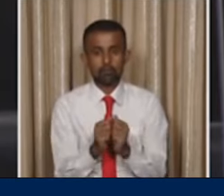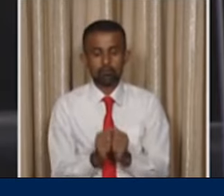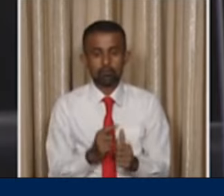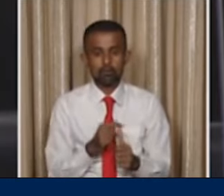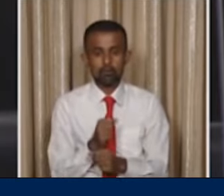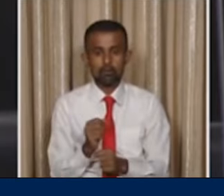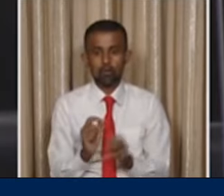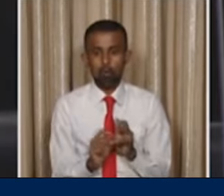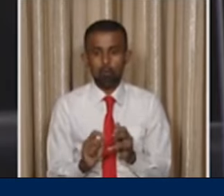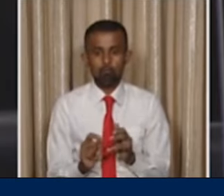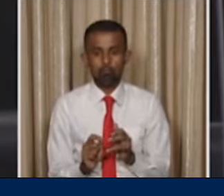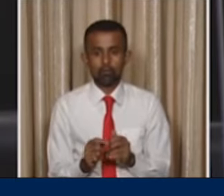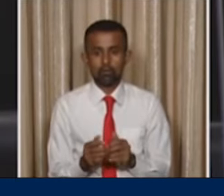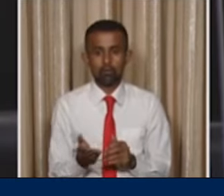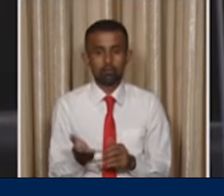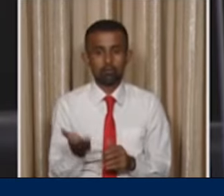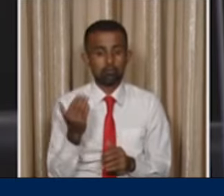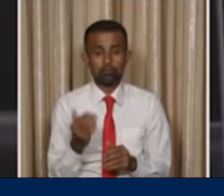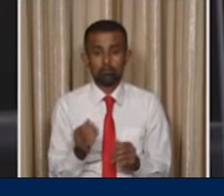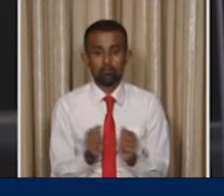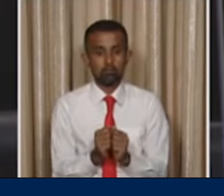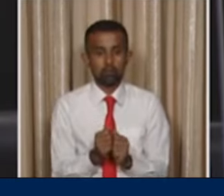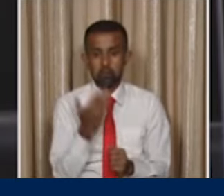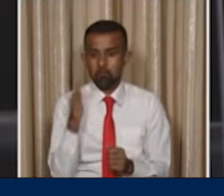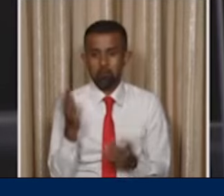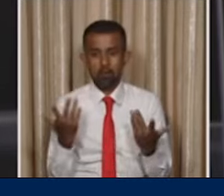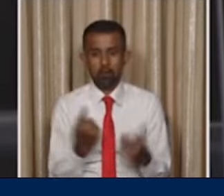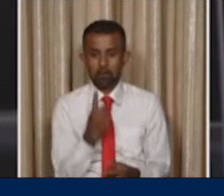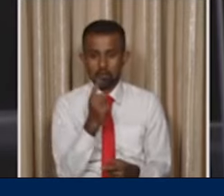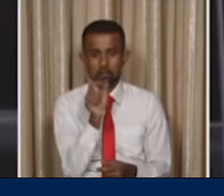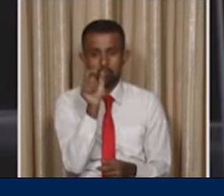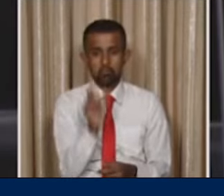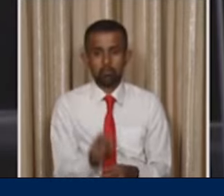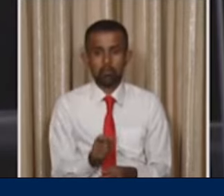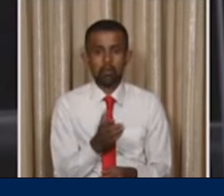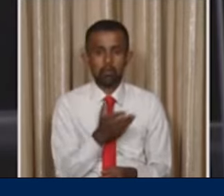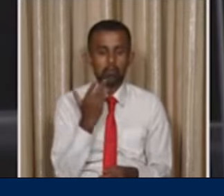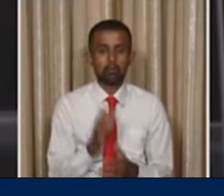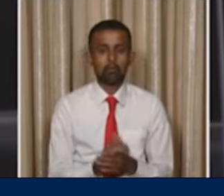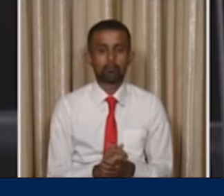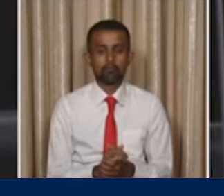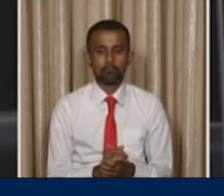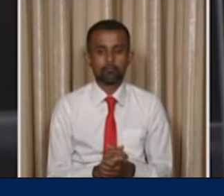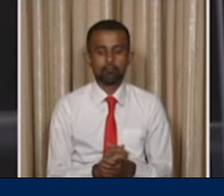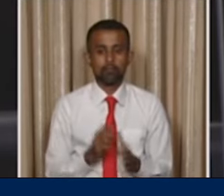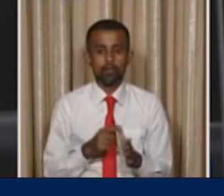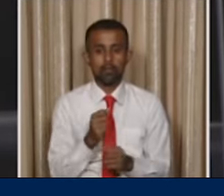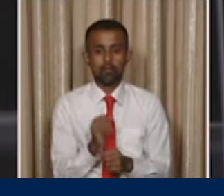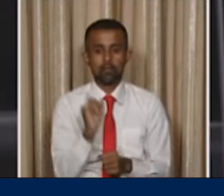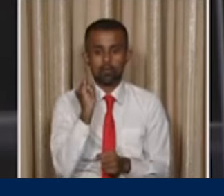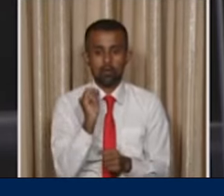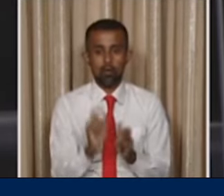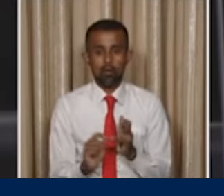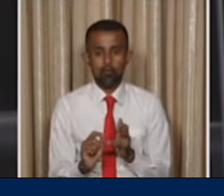නීතිපති දෙපාර්තමේන්තුවේ කාටවත් හැකියාවක් නැහැ. එක පුද්ගලයෙකුට පමණයි ඒක කරන්න පුළුවන් වන්නේ. ඒක නීතිපති